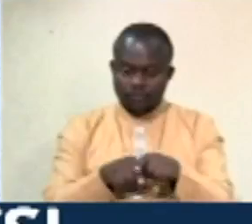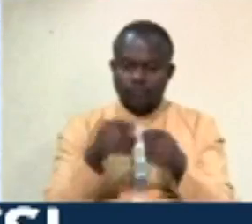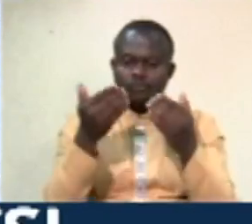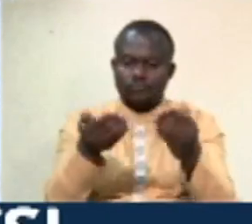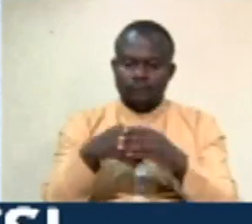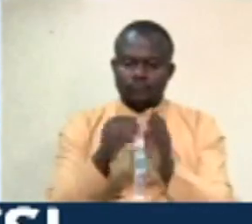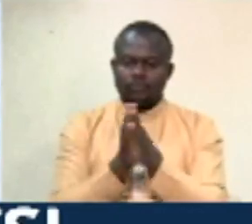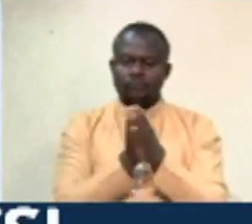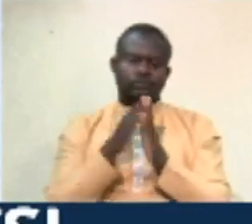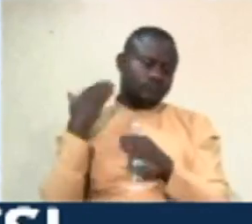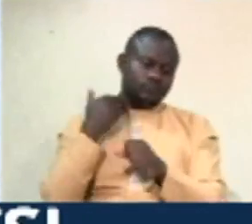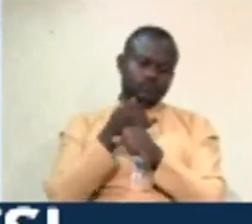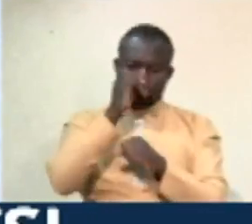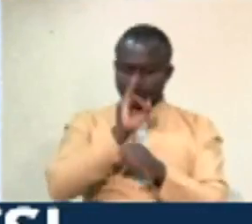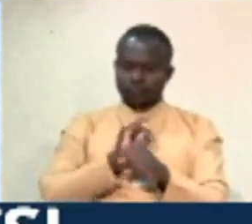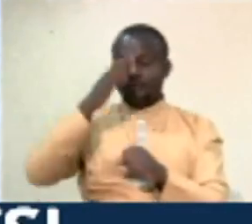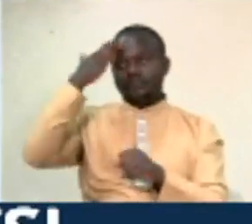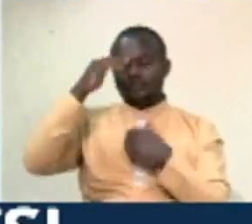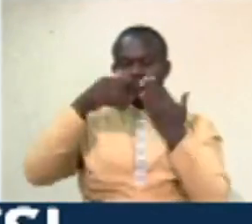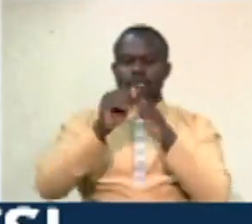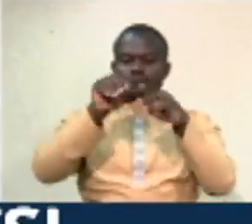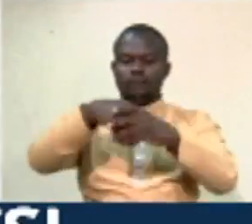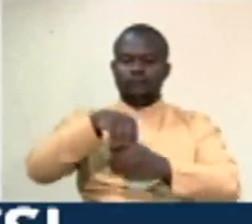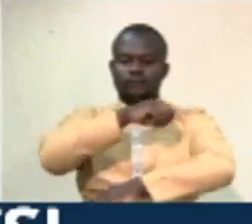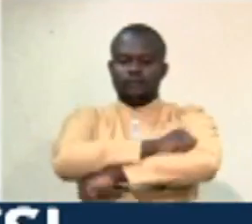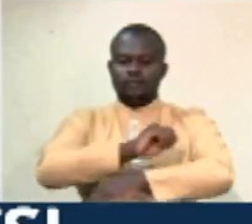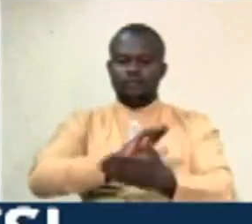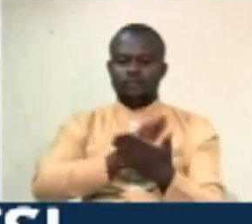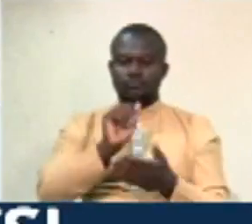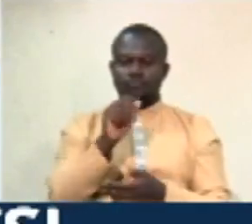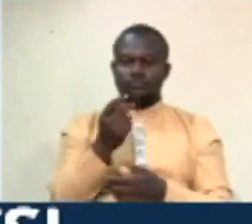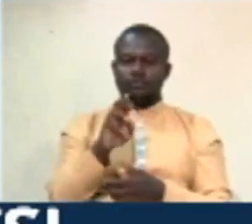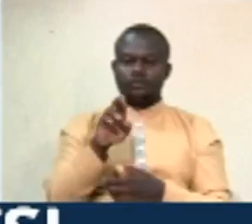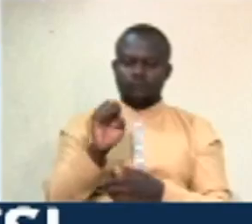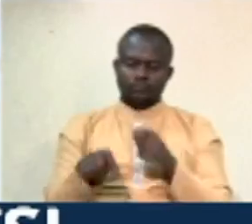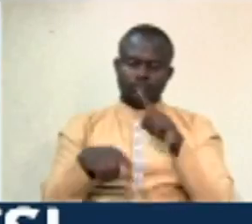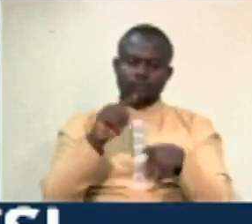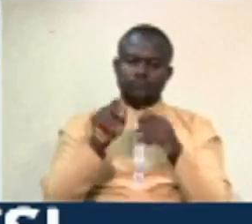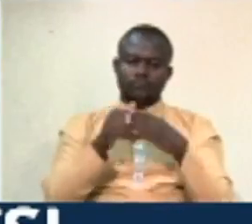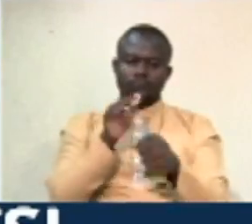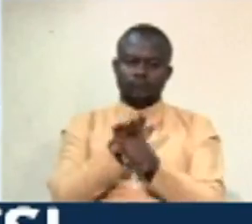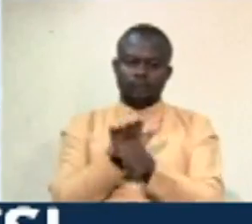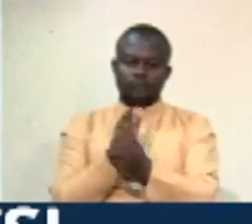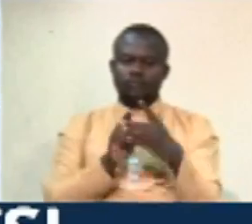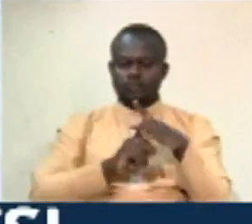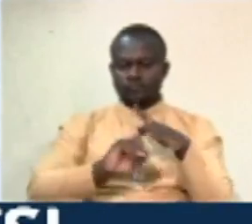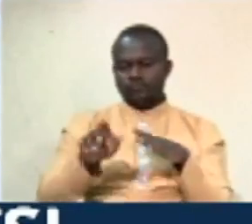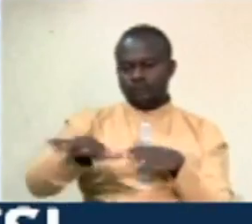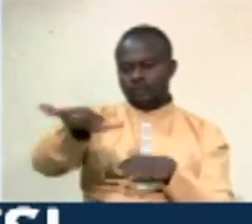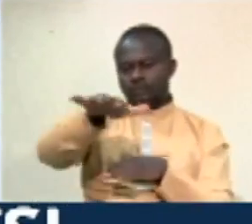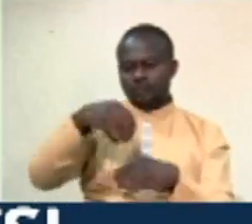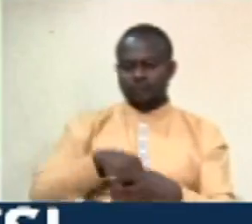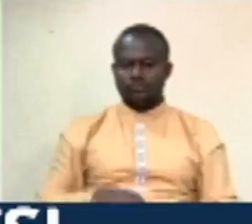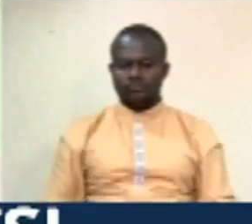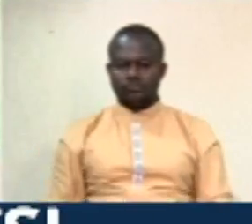jenoside yakorewe abatutsi yibuka ibitero byagabwe ku ishuri rya Saint Andre i Nyamirambo bigahitana imbaga y'abatutsi yari yahungiye kuri